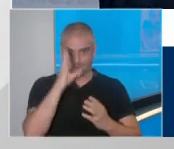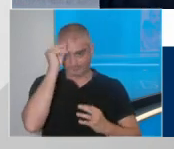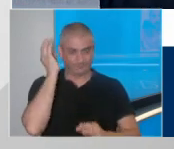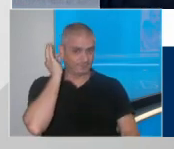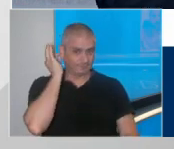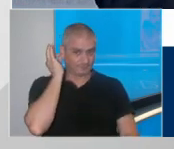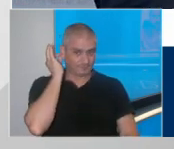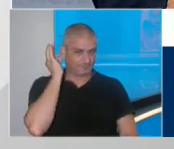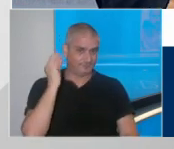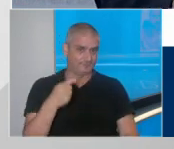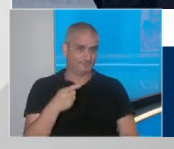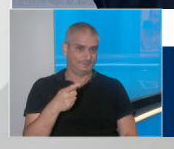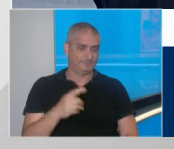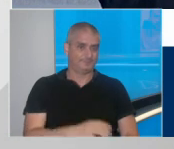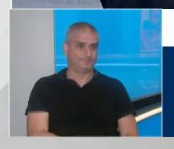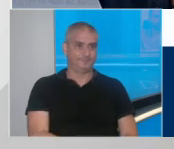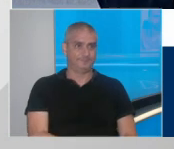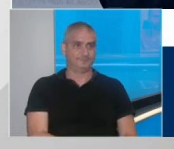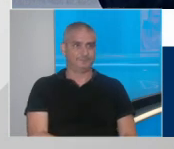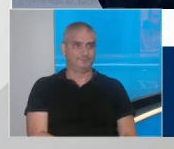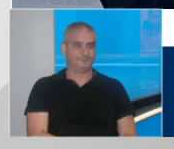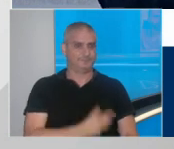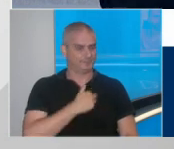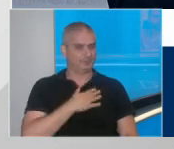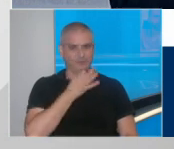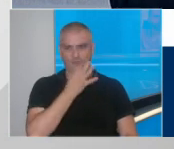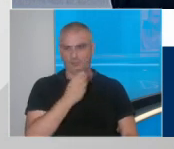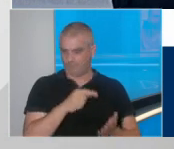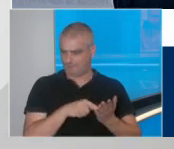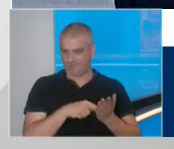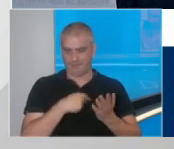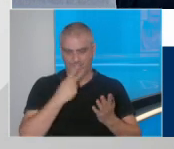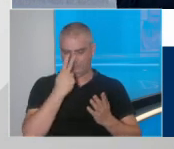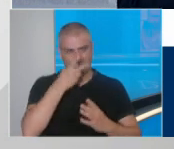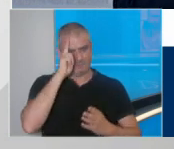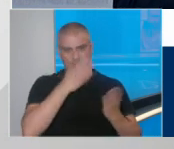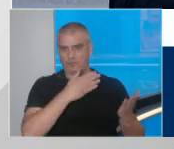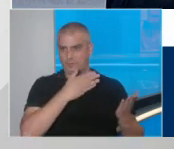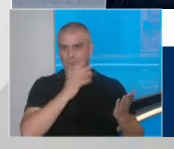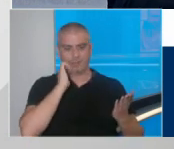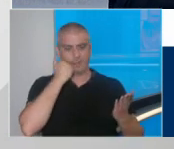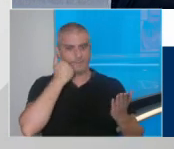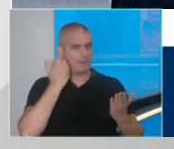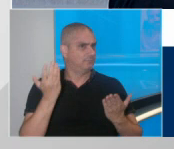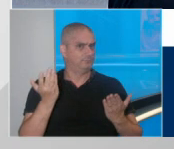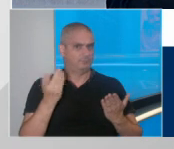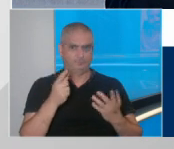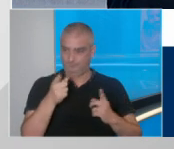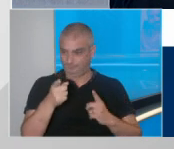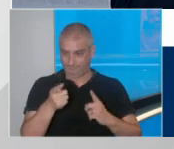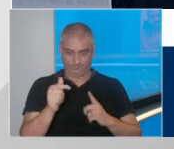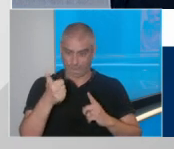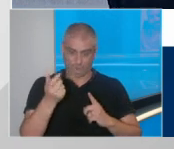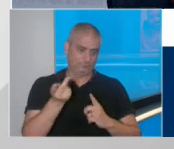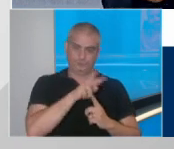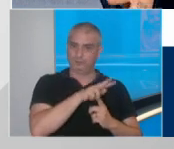גבר לאישה. ואתה יודע, אני רוצה לשאול אותך, כי אנחנו מסתכלים על הליכוד ביום למחרת אליכם,